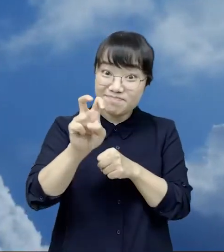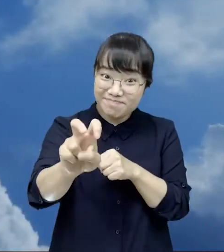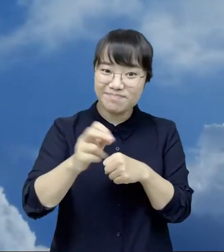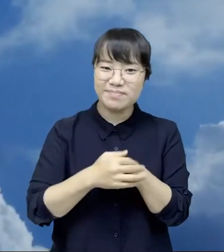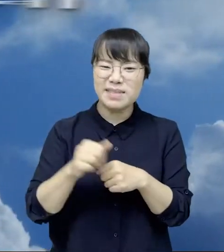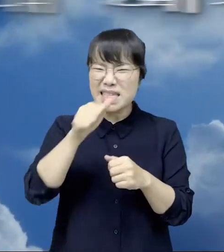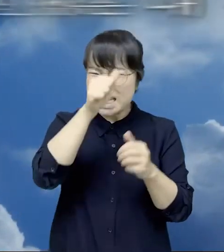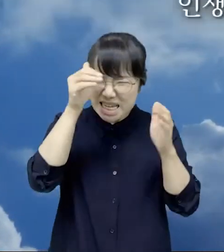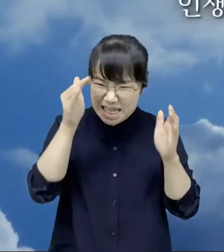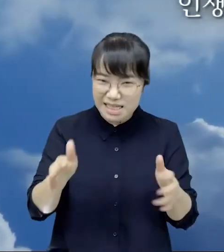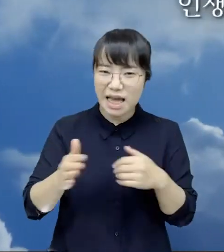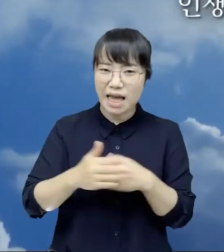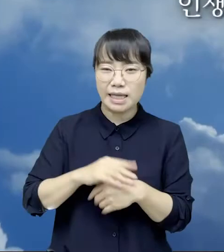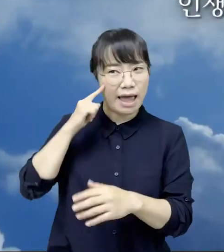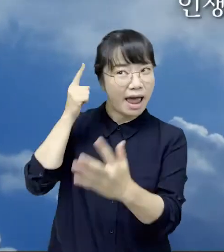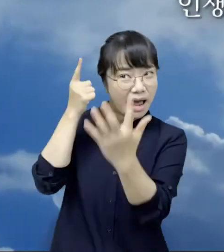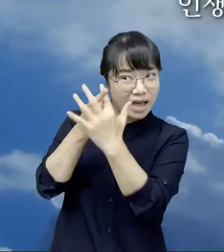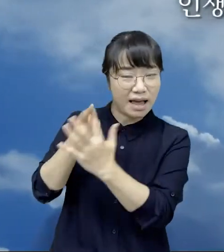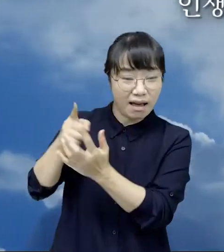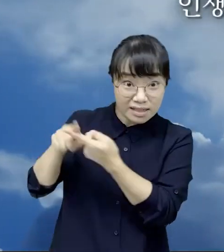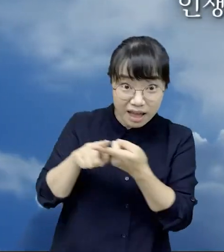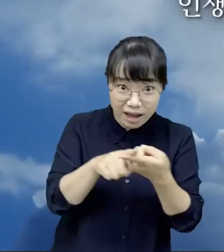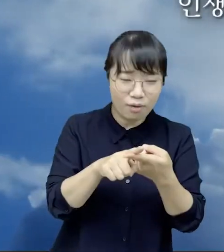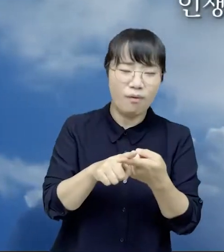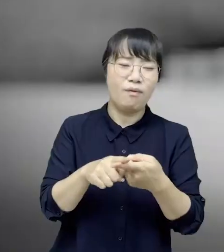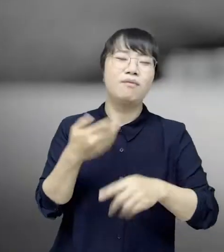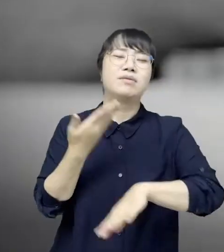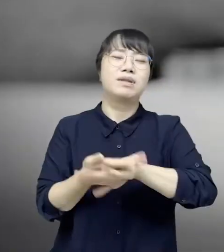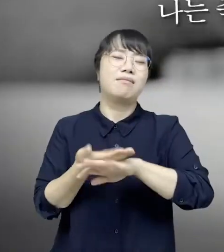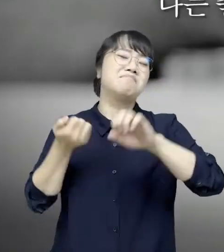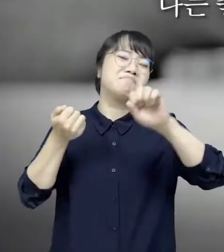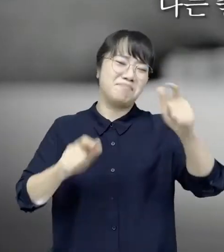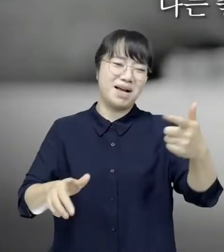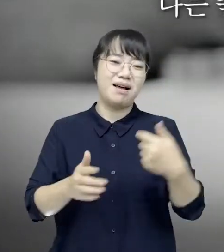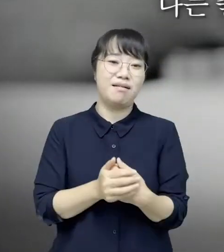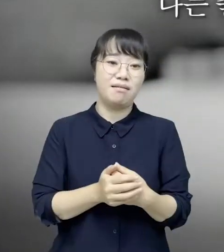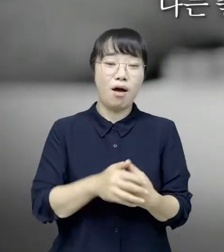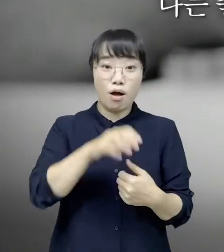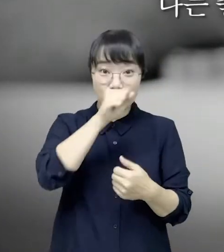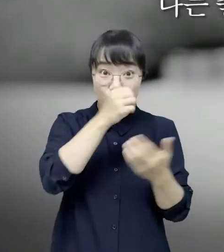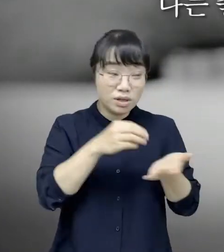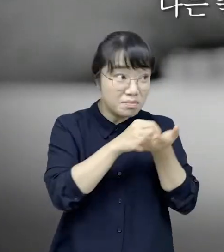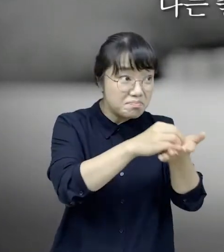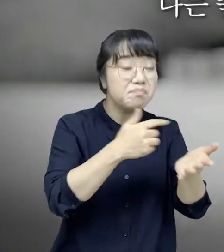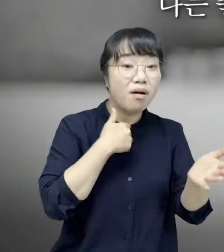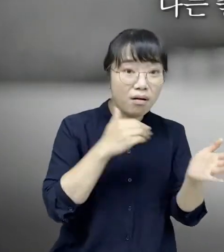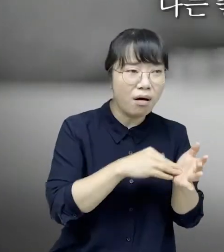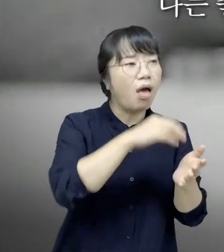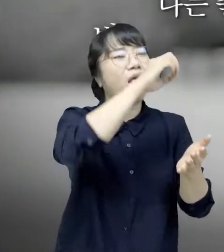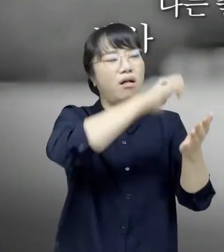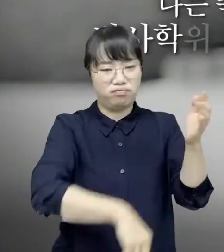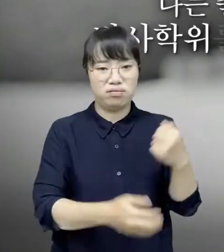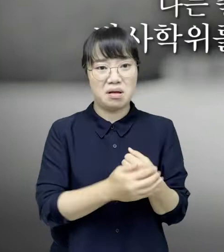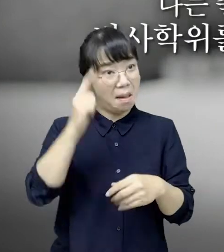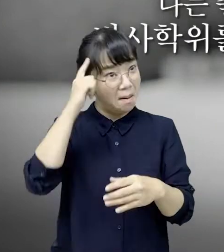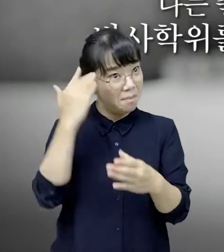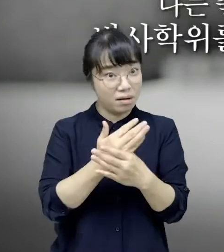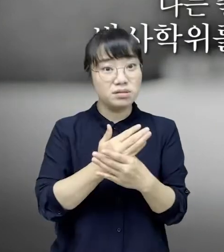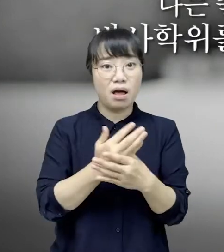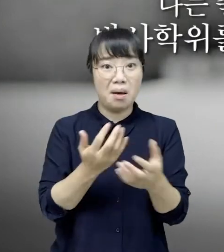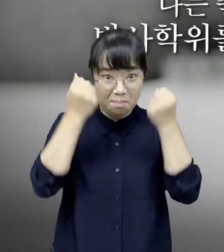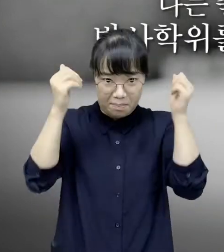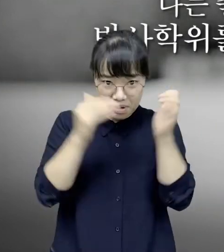20년, 인생은 내 예상과 달리 흘러갔다. 나는 좋은 직장을 얻고도 곧 그만뒀고